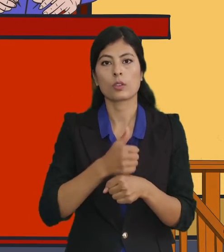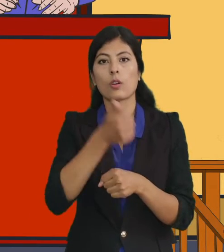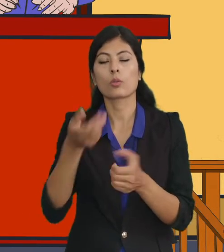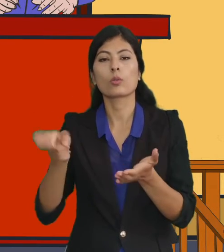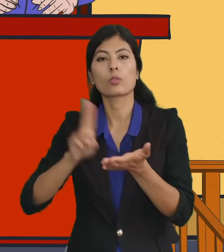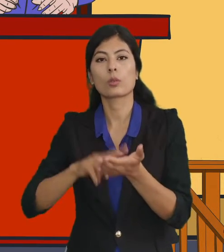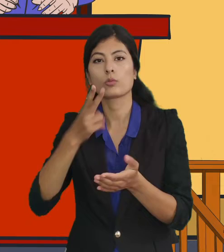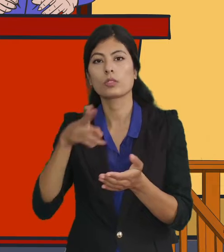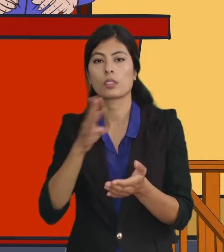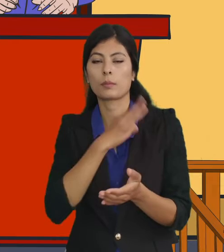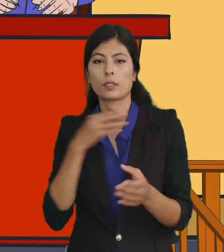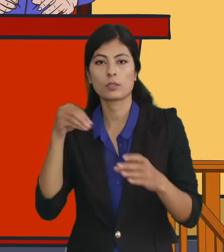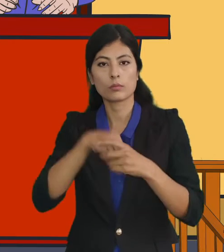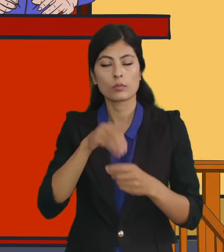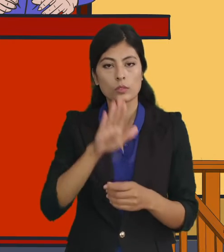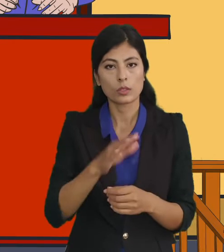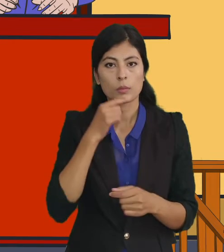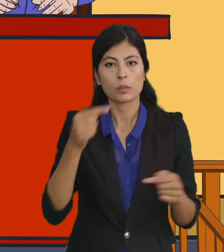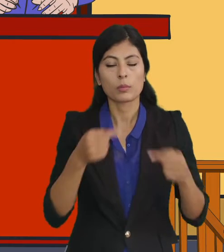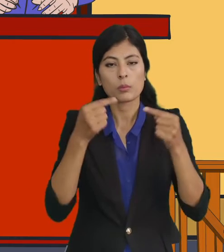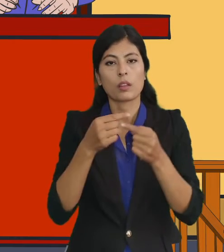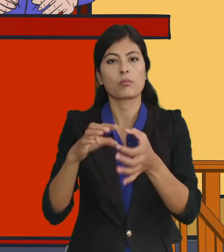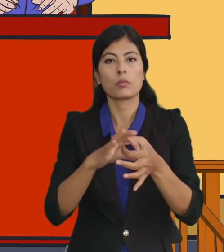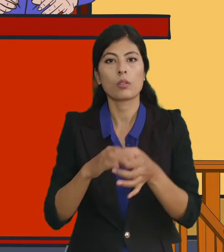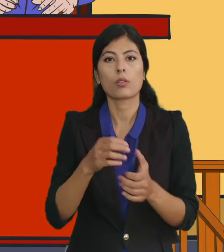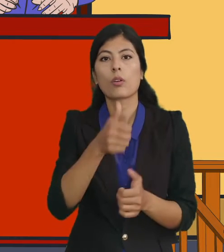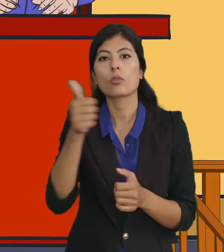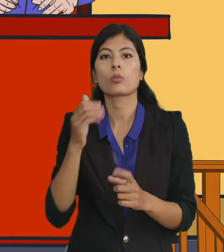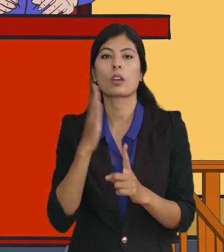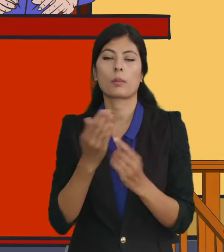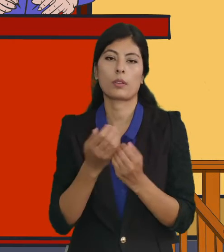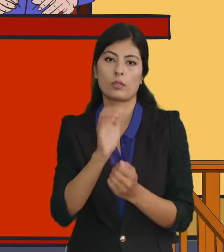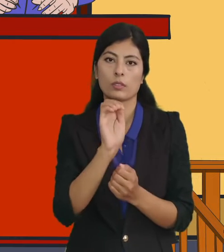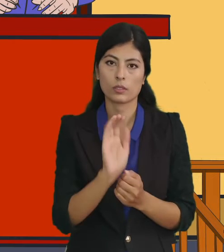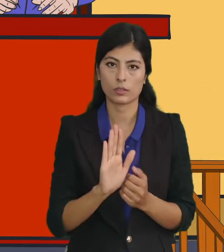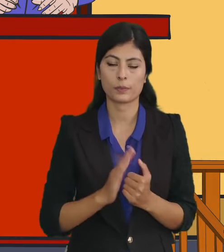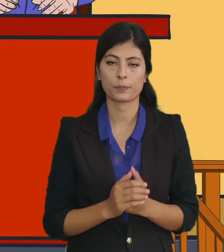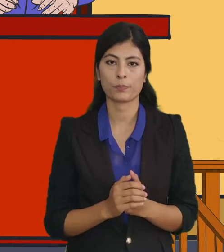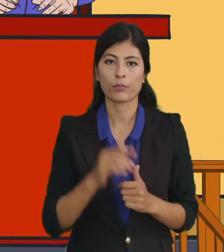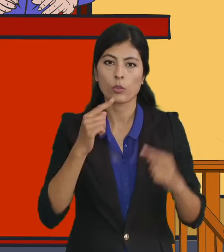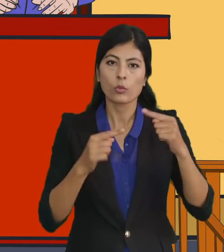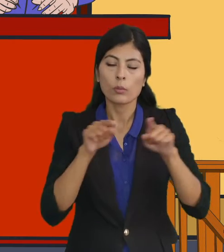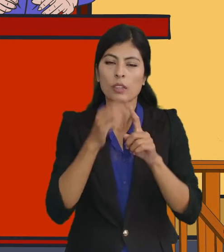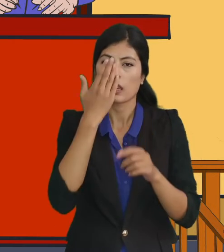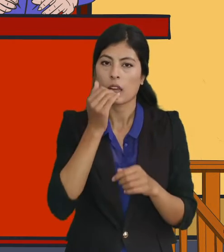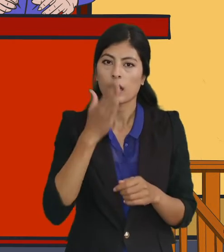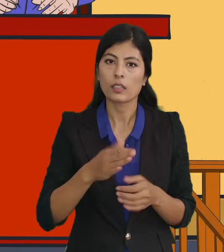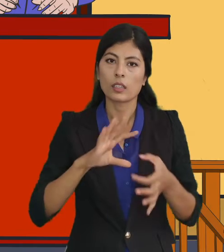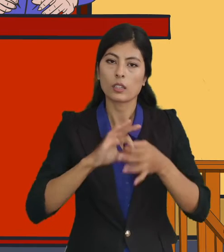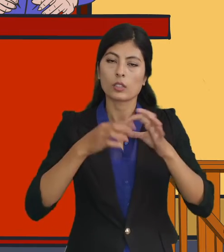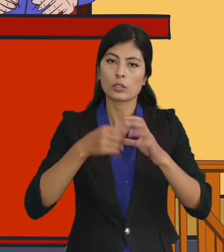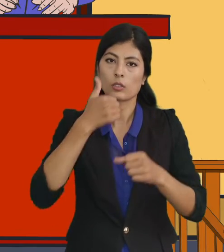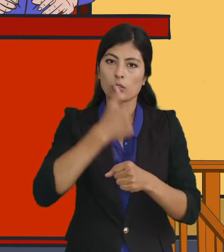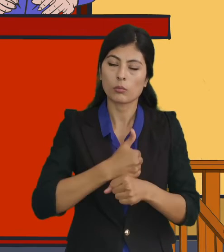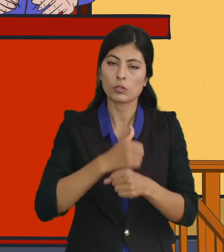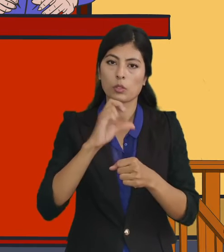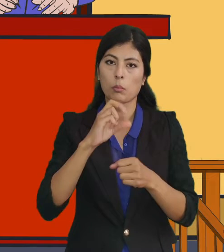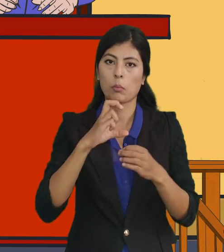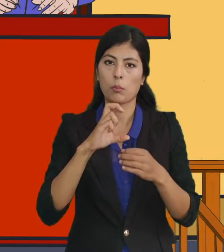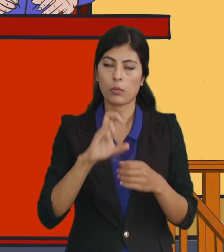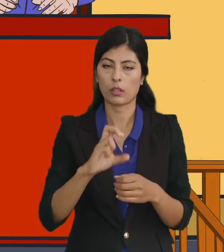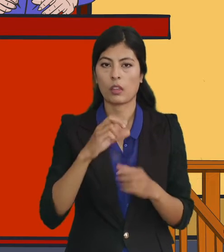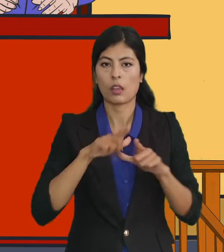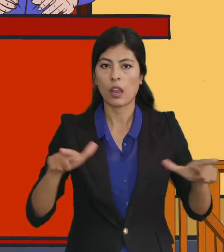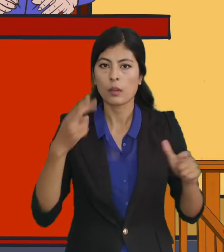उपस्थिति भेला पर विवाद के किनारा करनाई के बाहेक और भी कार्रवाई कल जा सकैया। कोनो कारण से संयोजक पद के रिक्त भेला